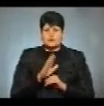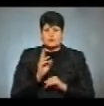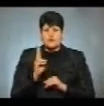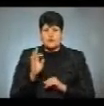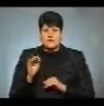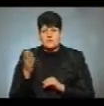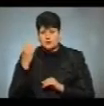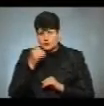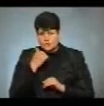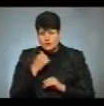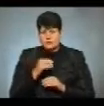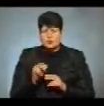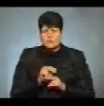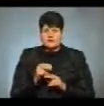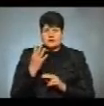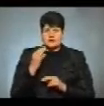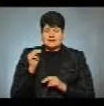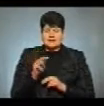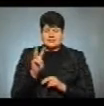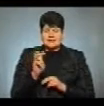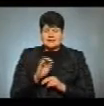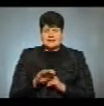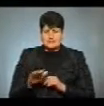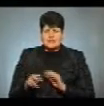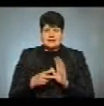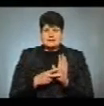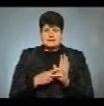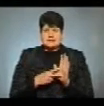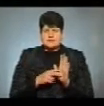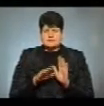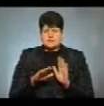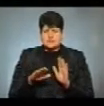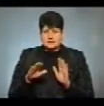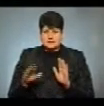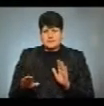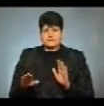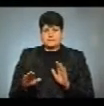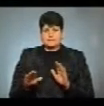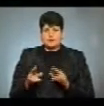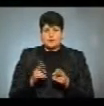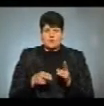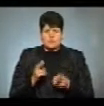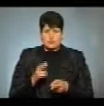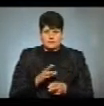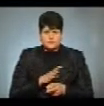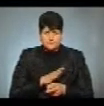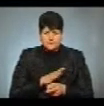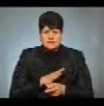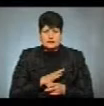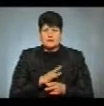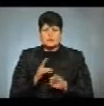торік пролікували 4300 дітей. Сімок з важкими патологіями сечововідної системи прооперували.